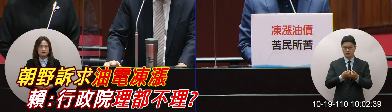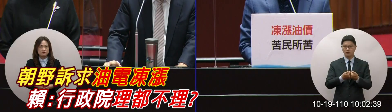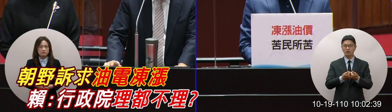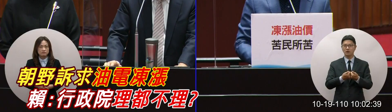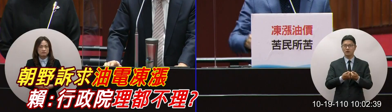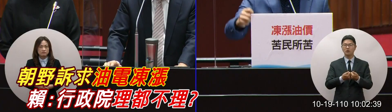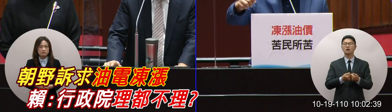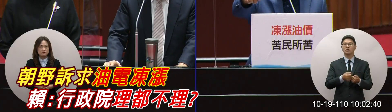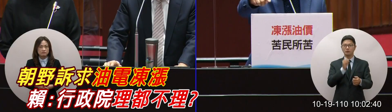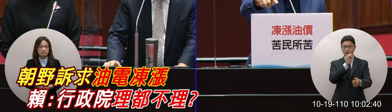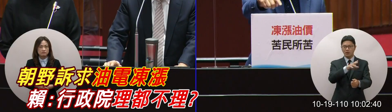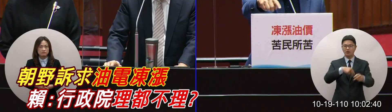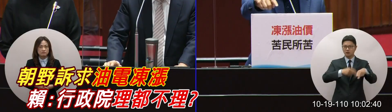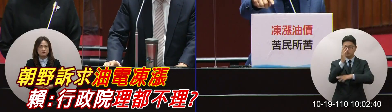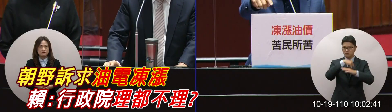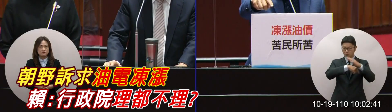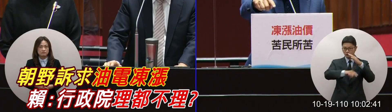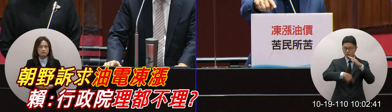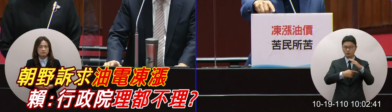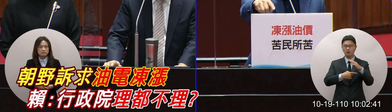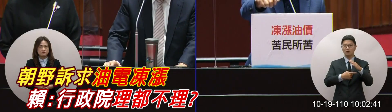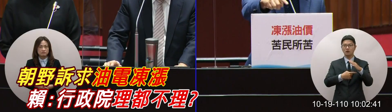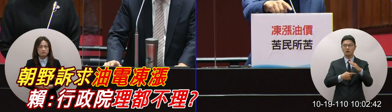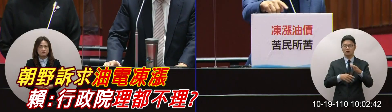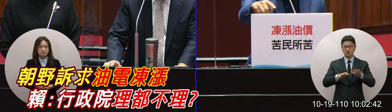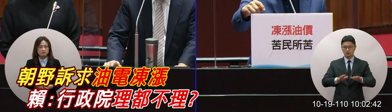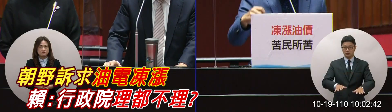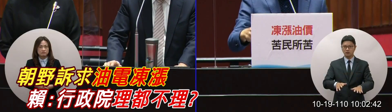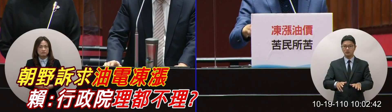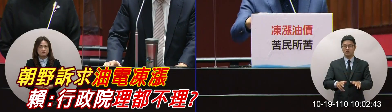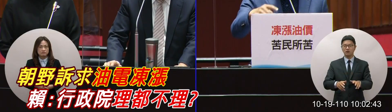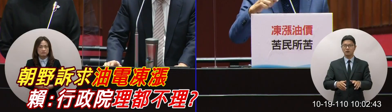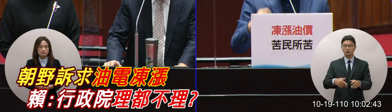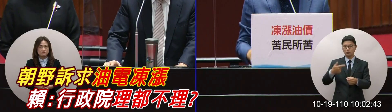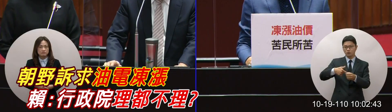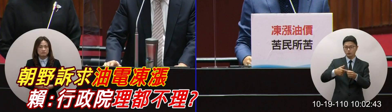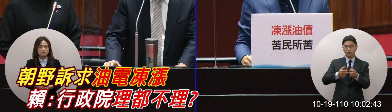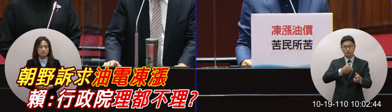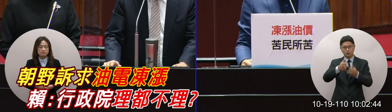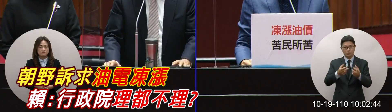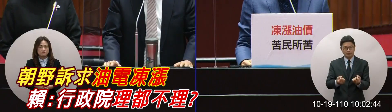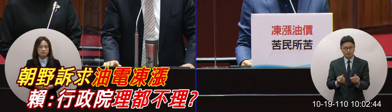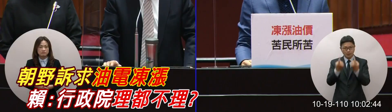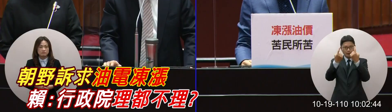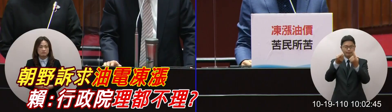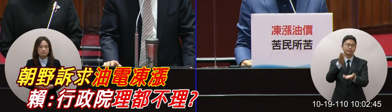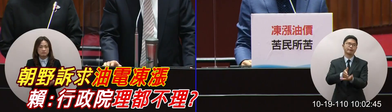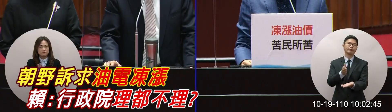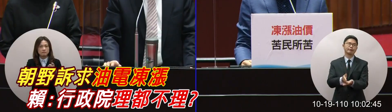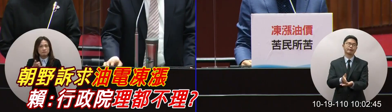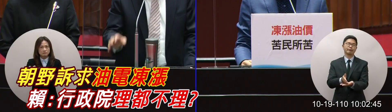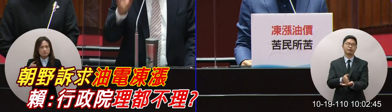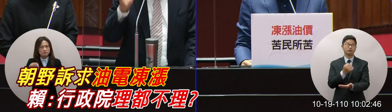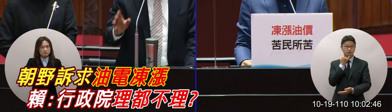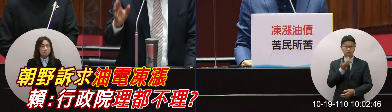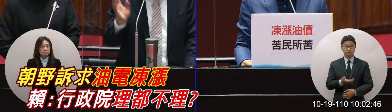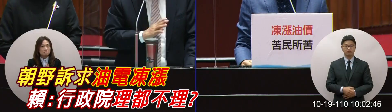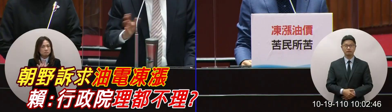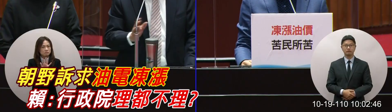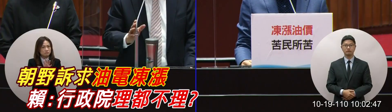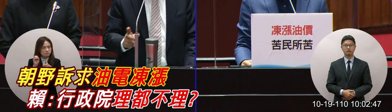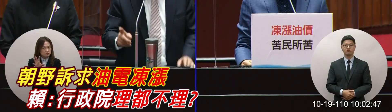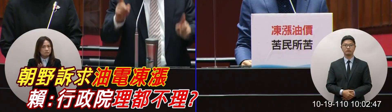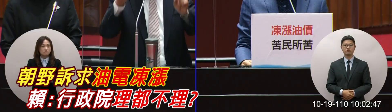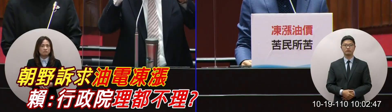行政院啊，由驾动涨，也是你吗？ 委员是这样，我们十几